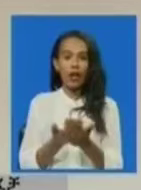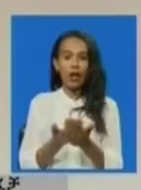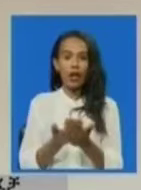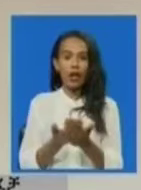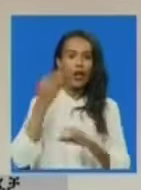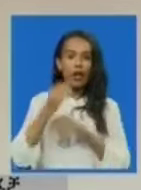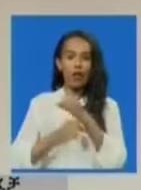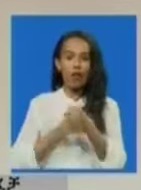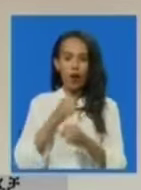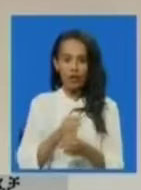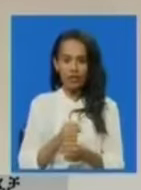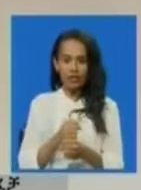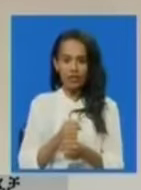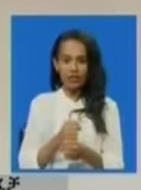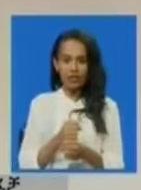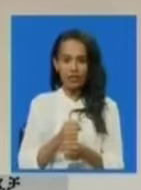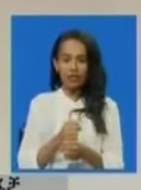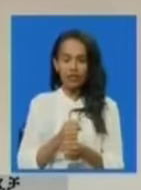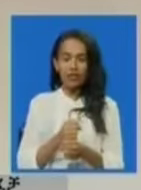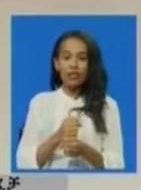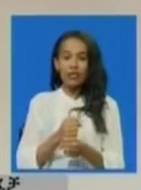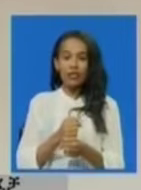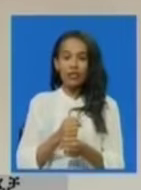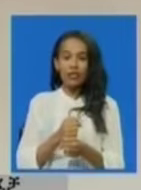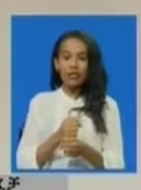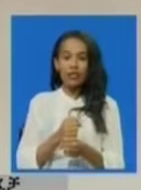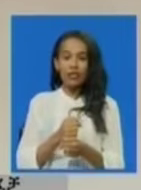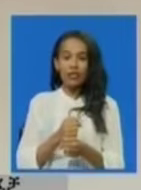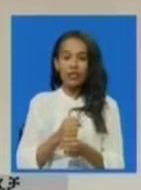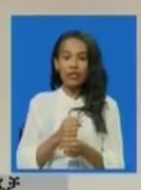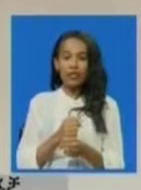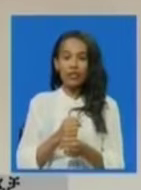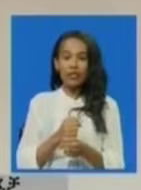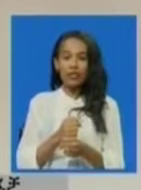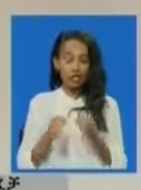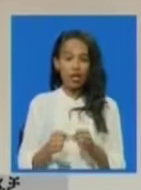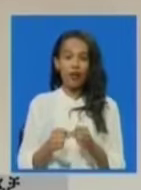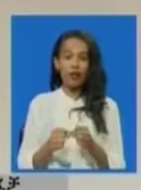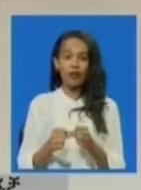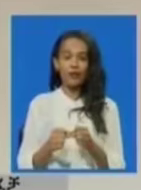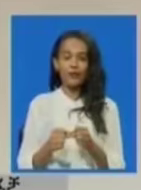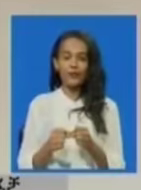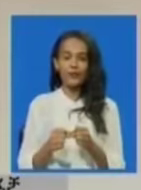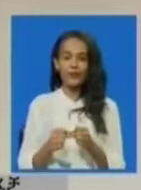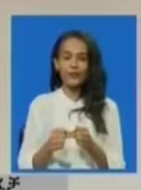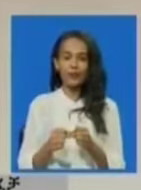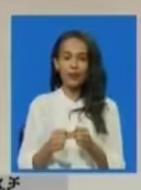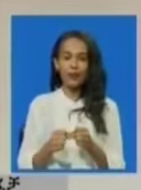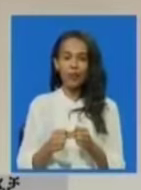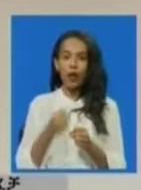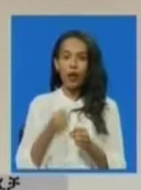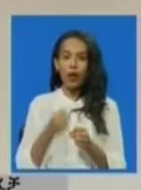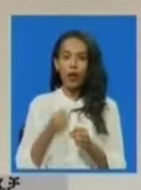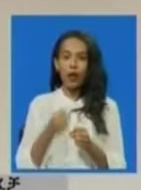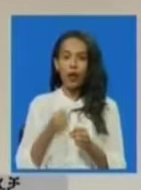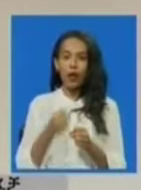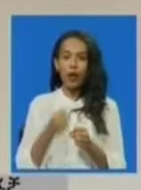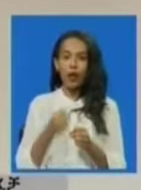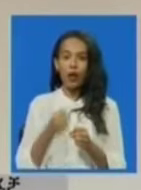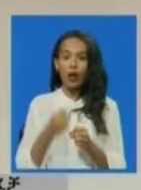በሀገሪቱ የተጀመሩና በተባለለት የጊዜ ገደብ ሳይጠናቀቁ የቆዩ ፕሮጀክቶችን ለአገልግሎት እንዲበቁ ለማስቻል ከፍተኛ